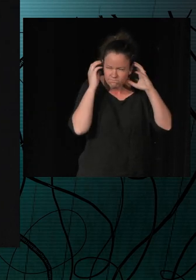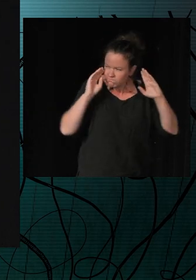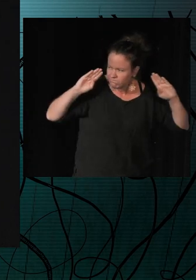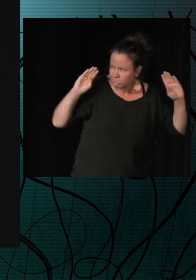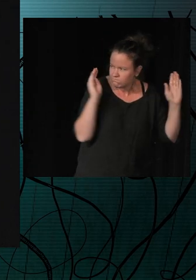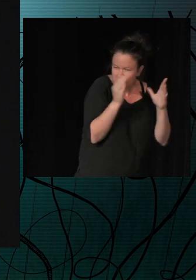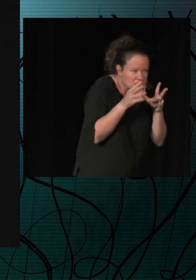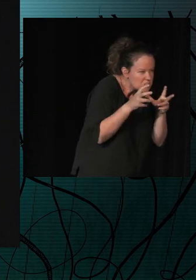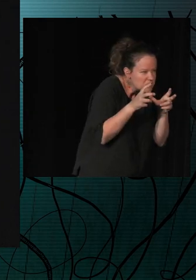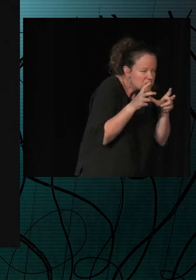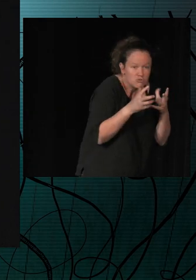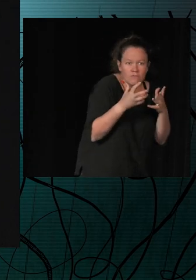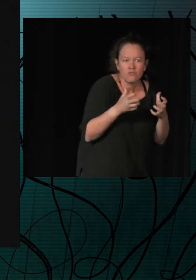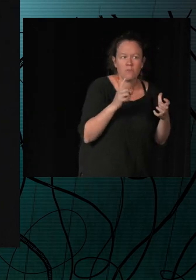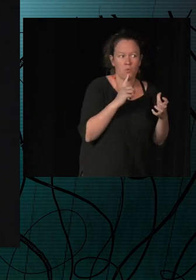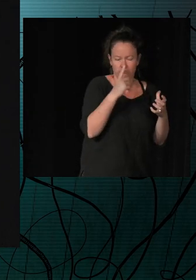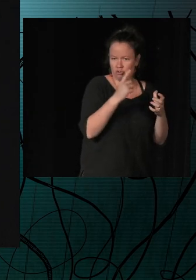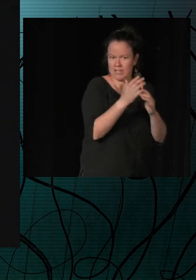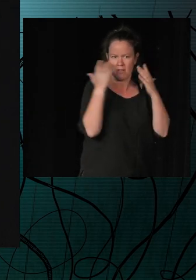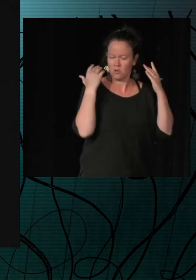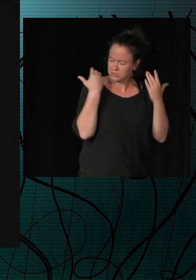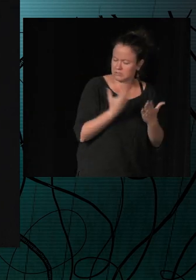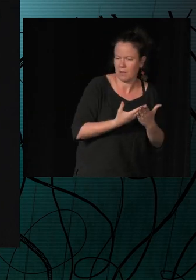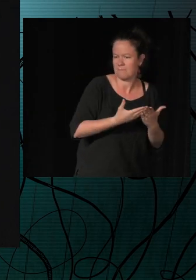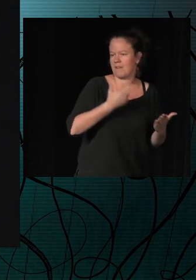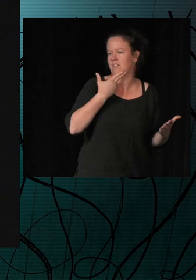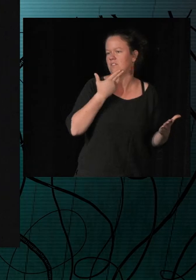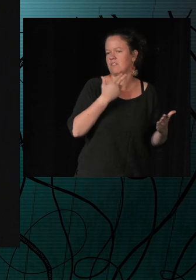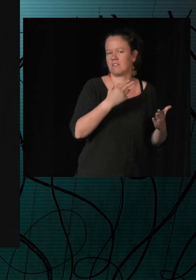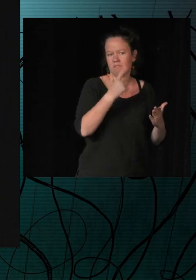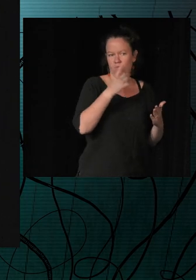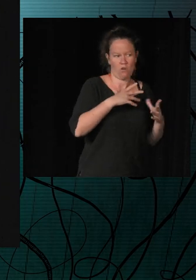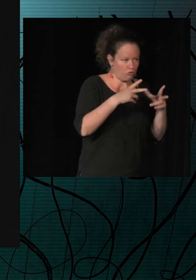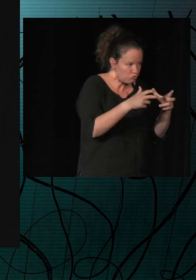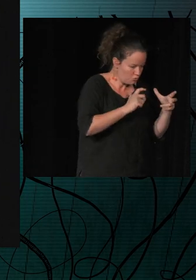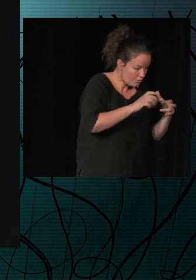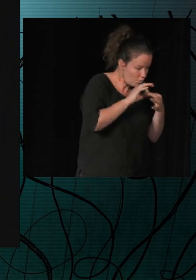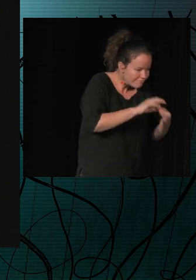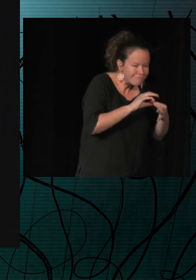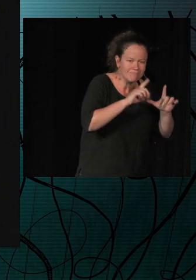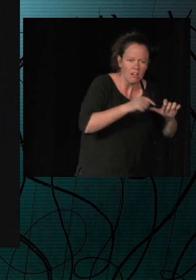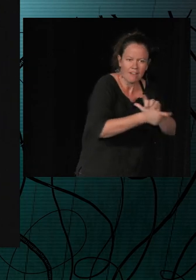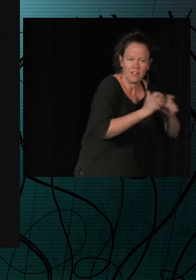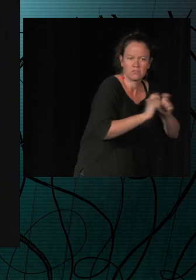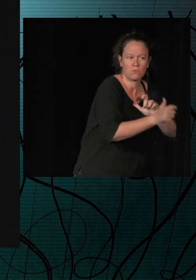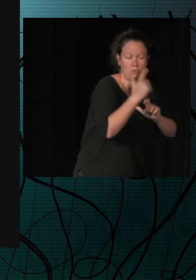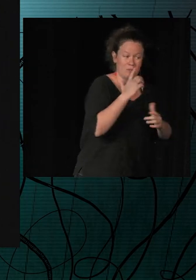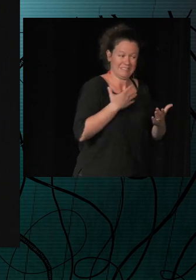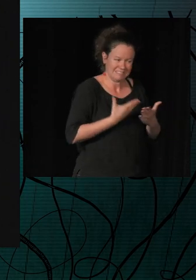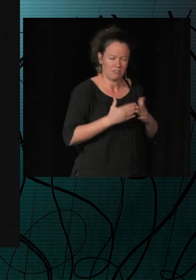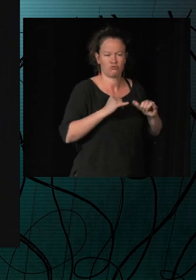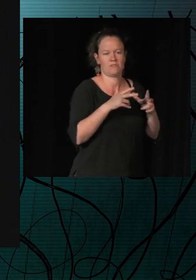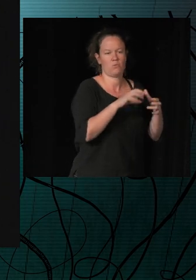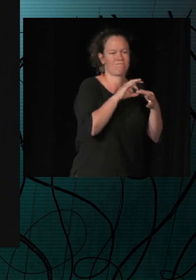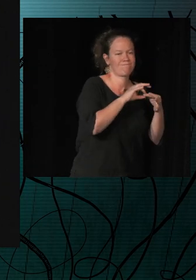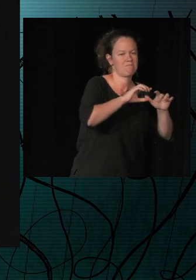ressentir au mieux ce que le jeu saessit de me procurer par le biais de l'interactivité qui est le langage premier du du jeu vidéo donc c'est pour ça que je trouve ça super intéressant d'avoir